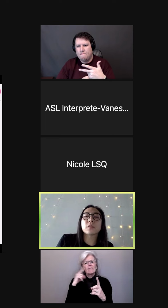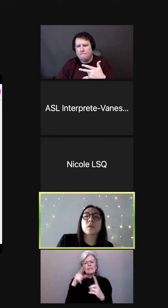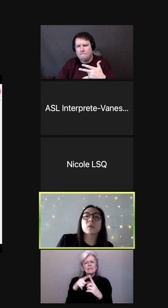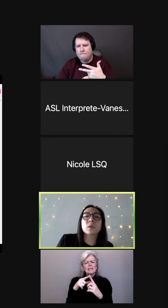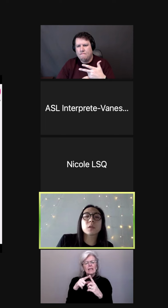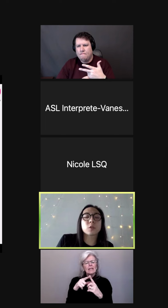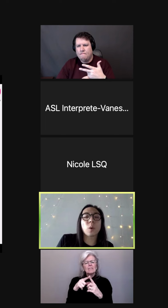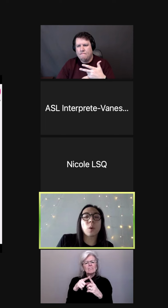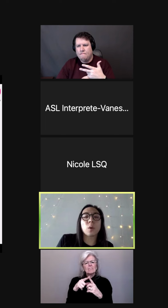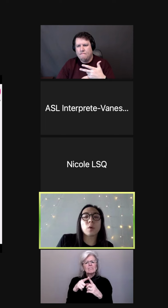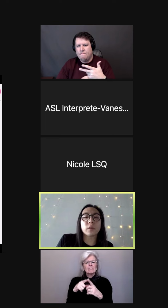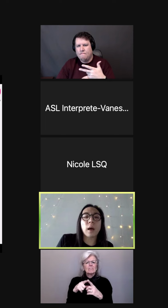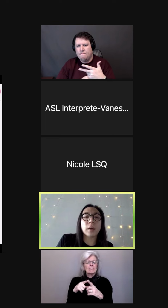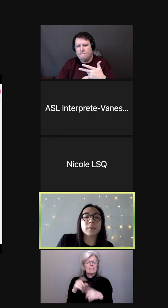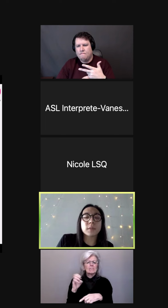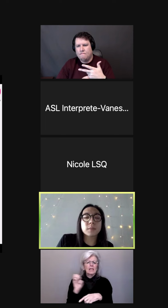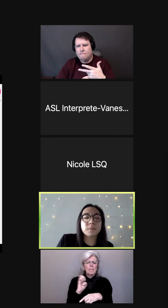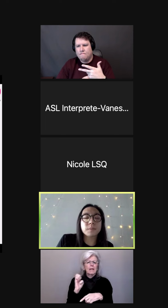'émancipation,